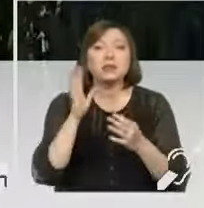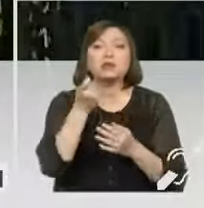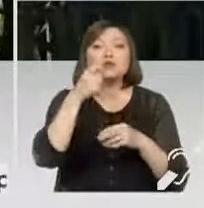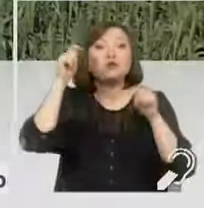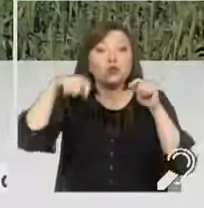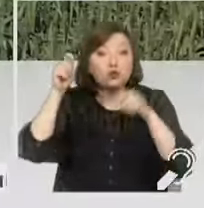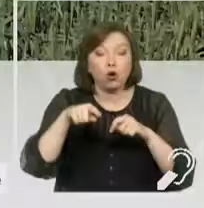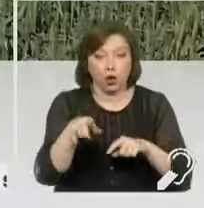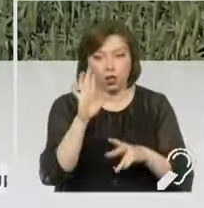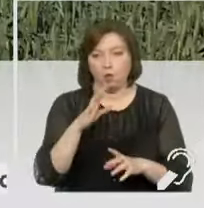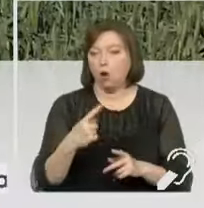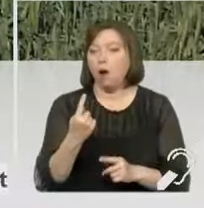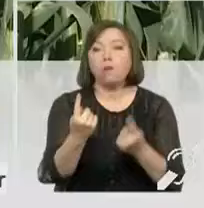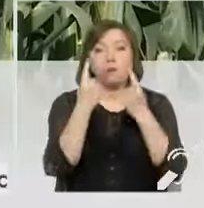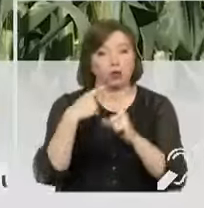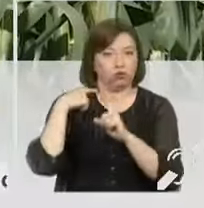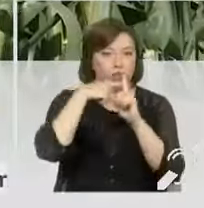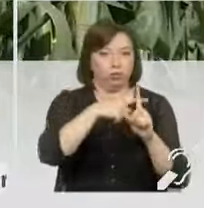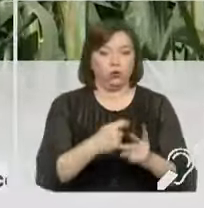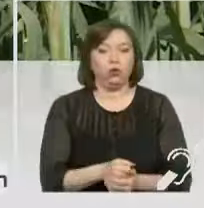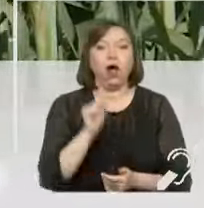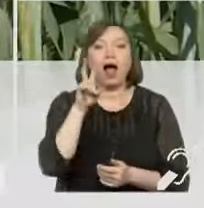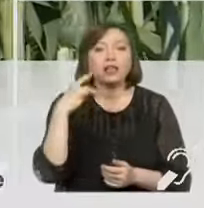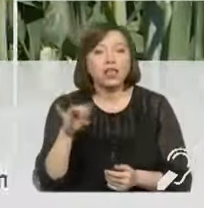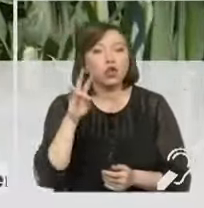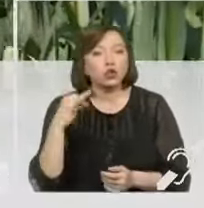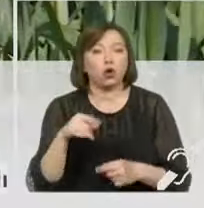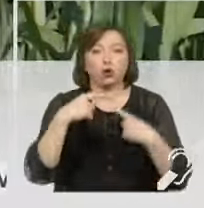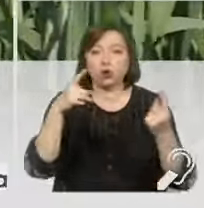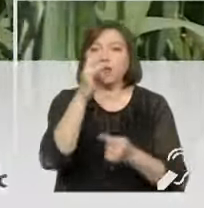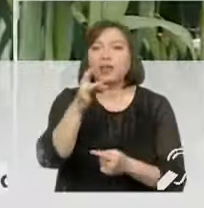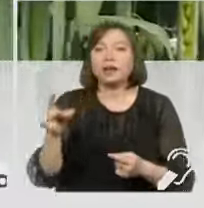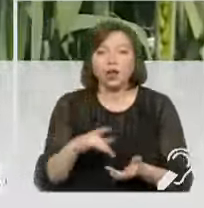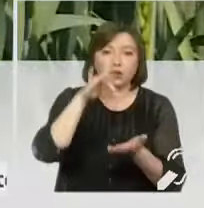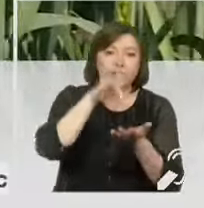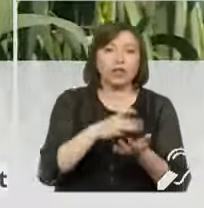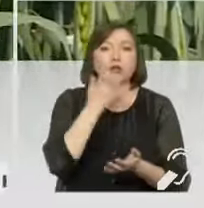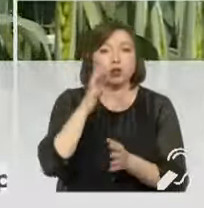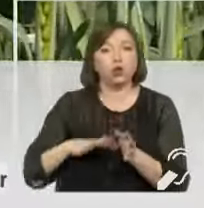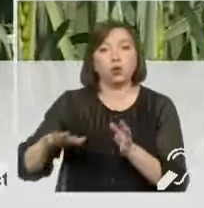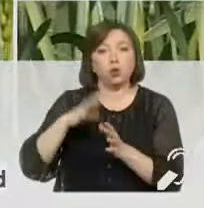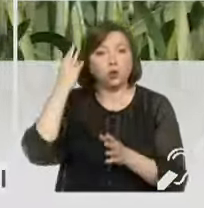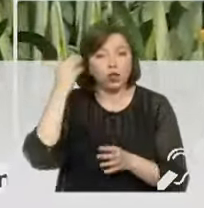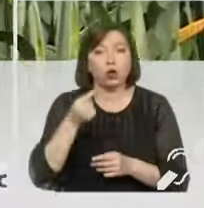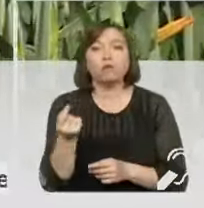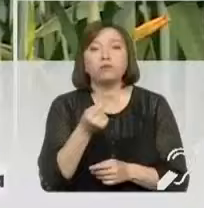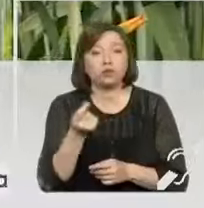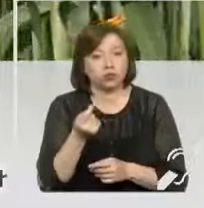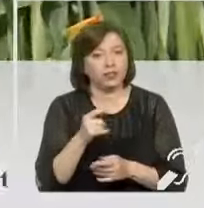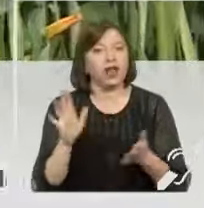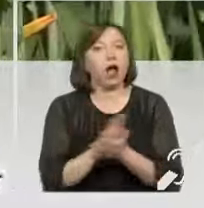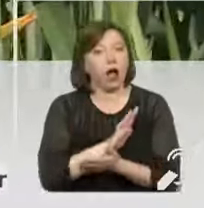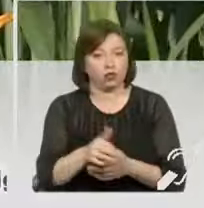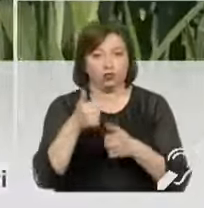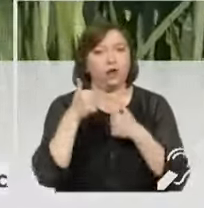că asta ar fi un ajutor foarte mare pentru toți. Și la Anenii Noi și în alte raioane din centrul și sudul Republicii Moldova, grâul e de o